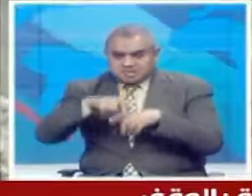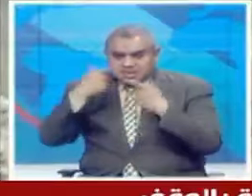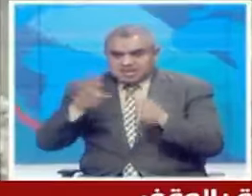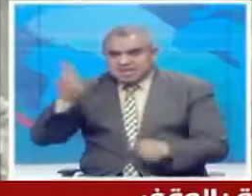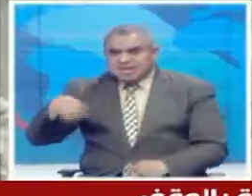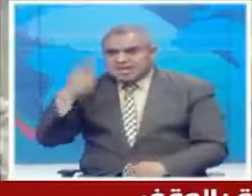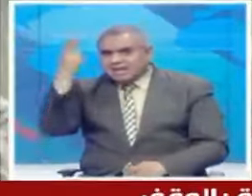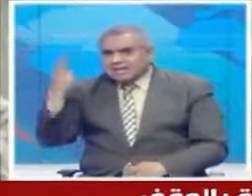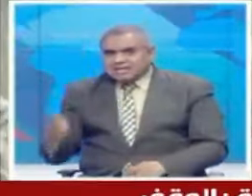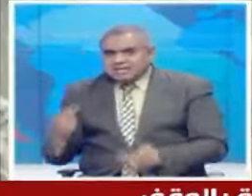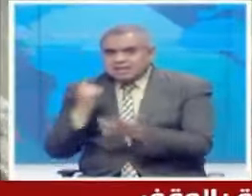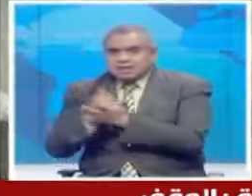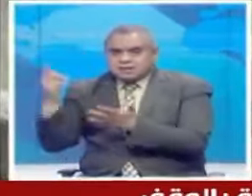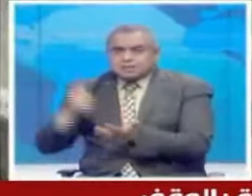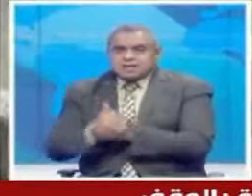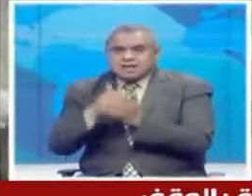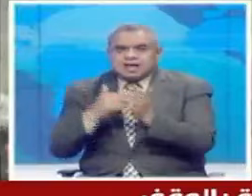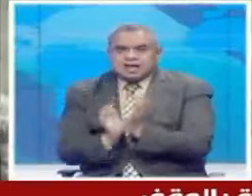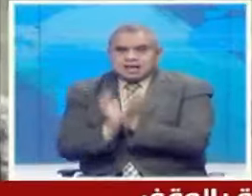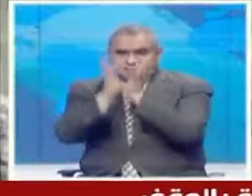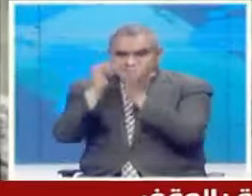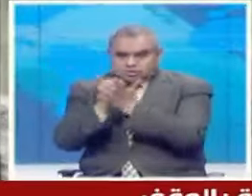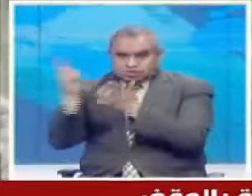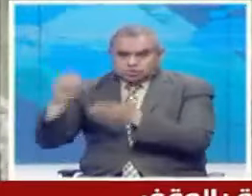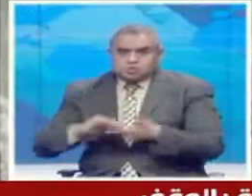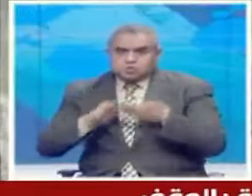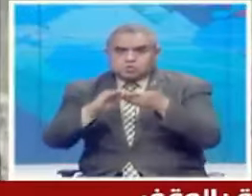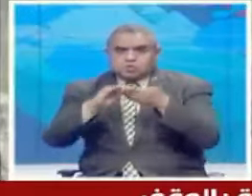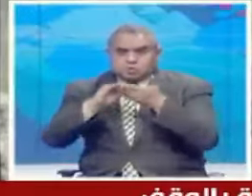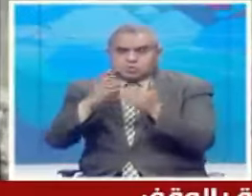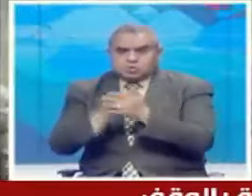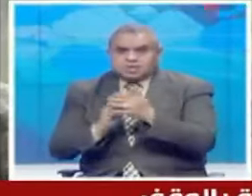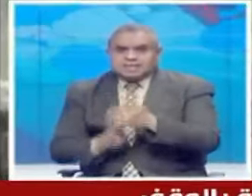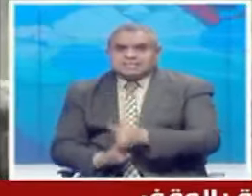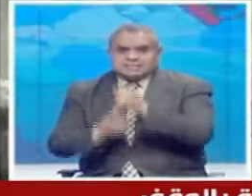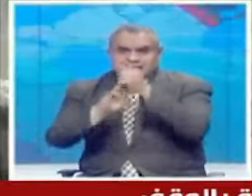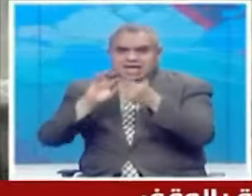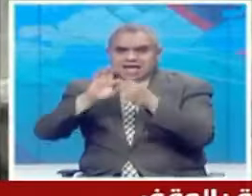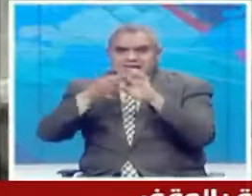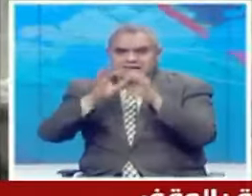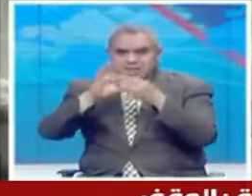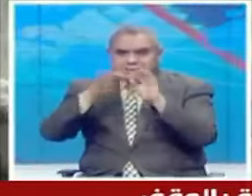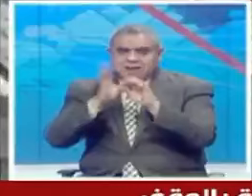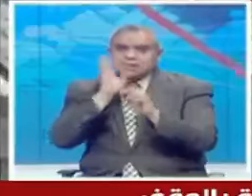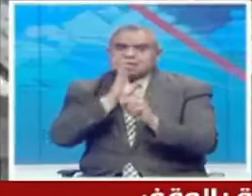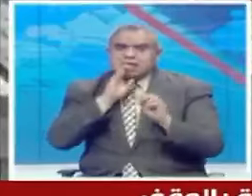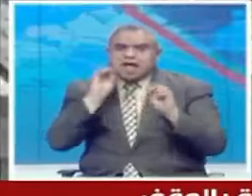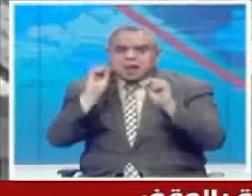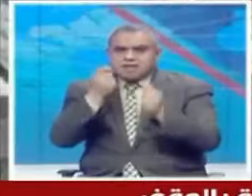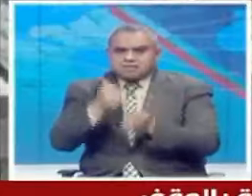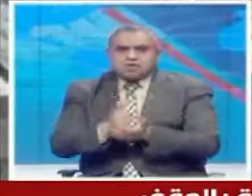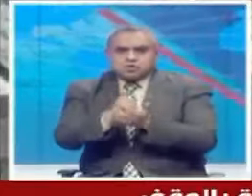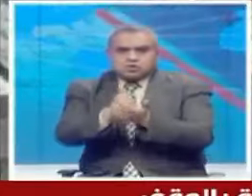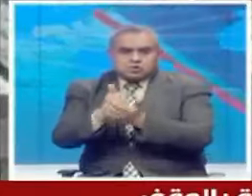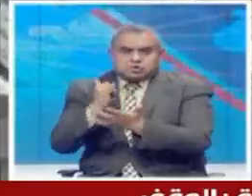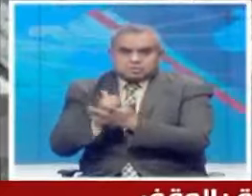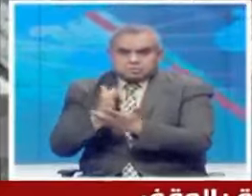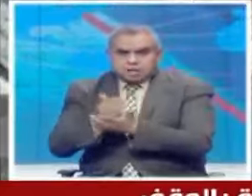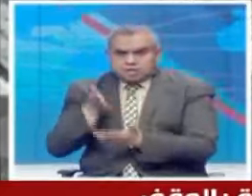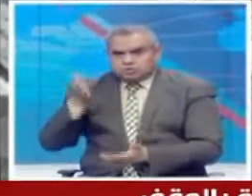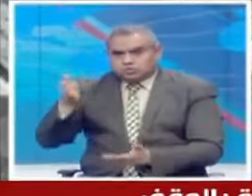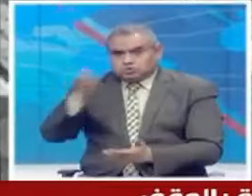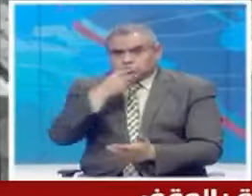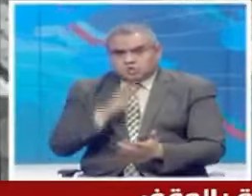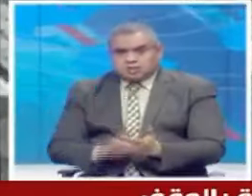الإنجيلية للخدمات الاجتماعية تحت مظلة التحالف الوطني للعمل الأهلي التنموي، وبالإضافة إلى تقديم